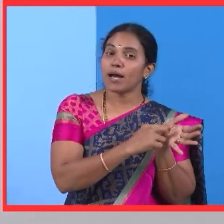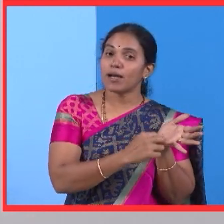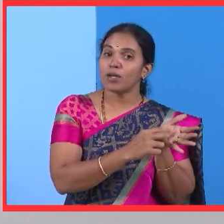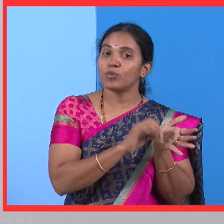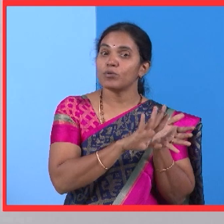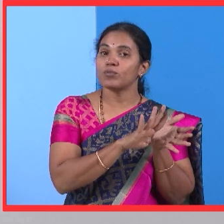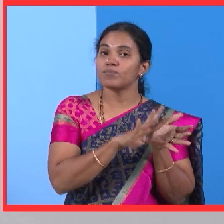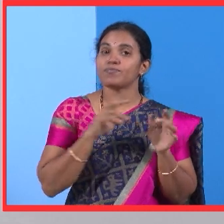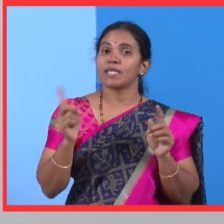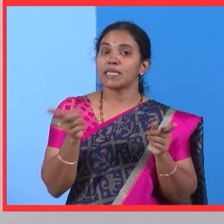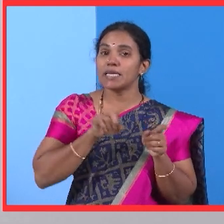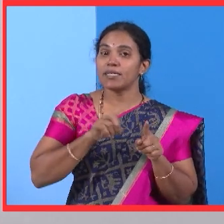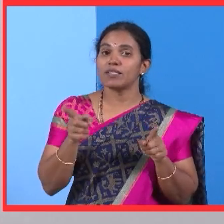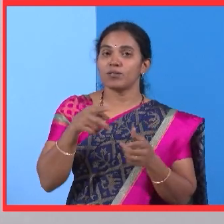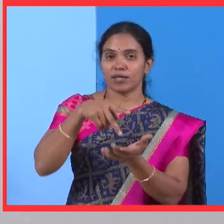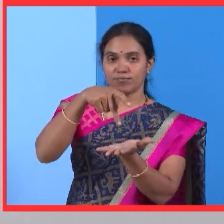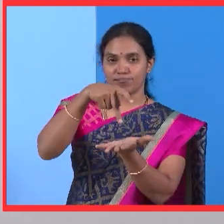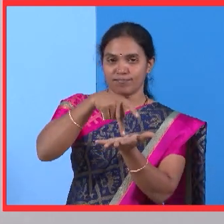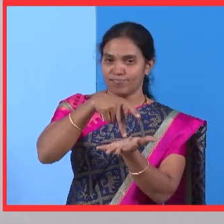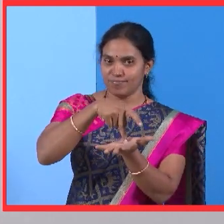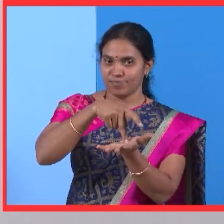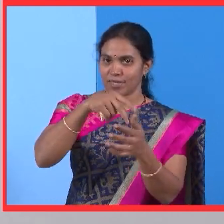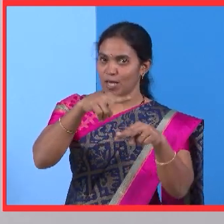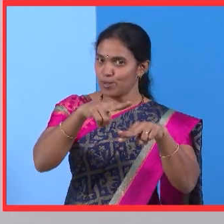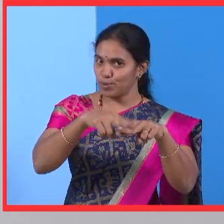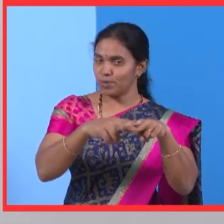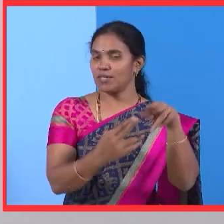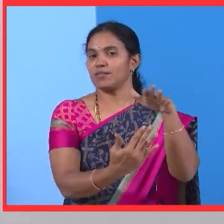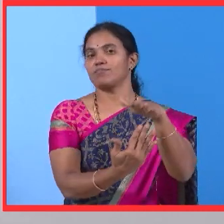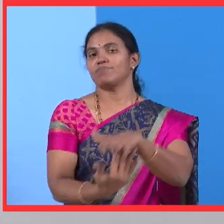2 13.00 பிளஸ் 13.00 பை 2